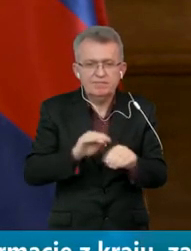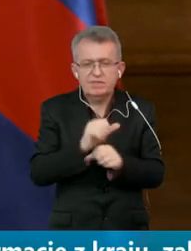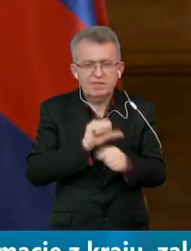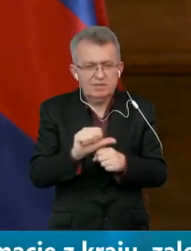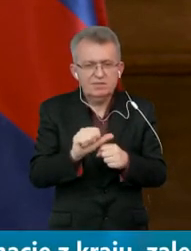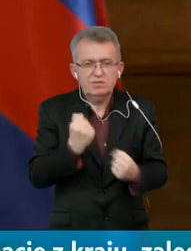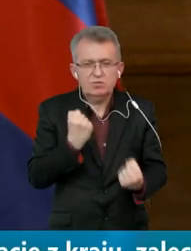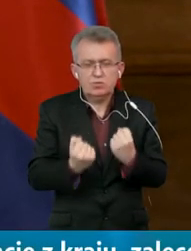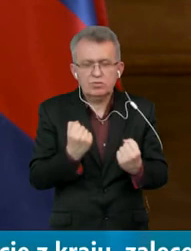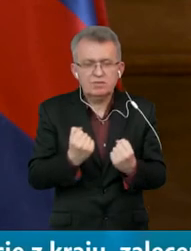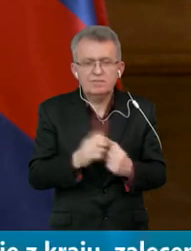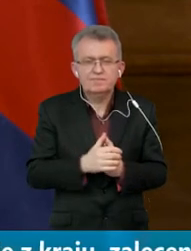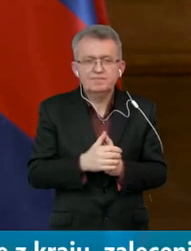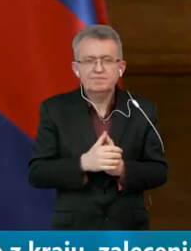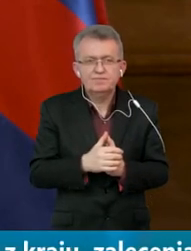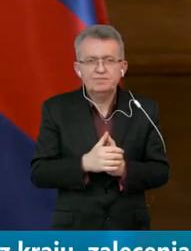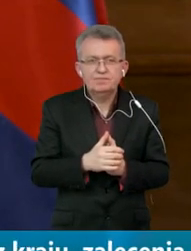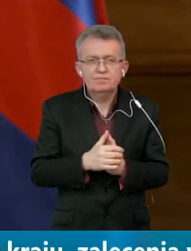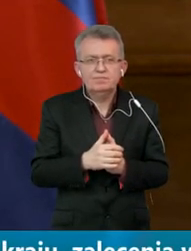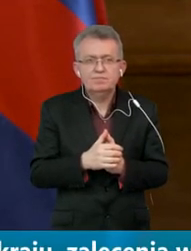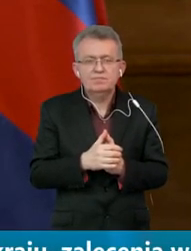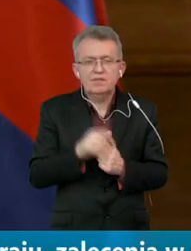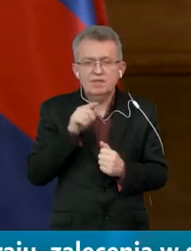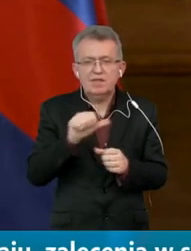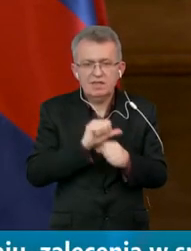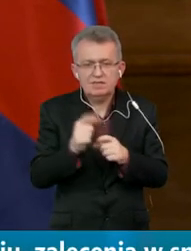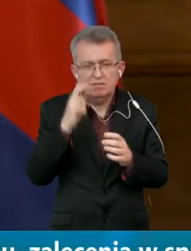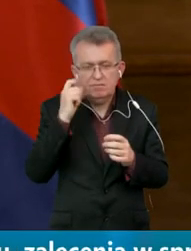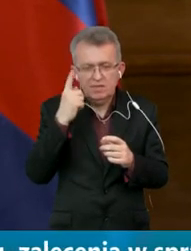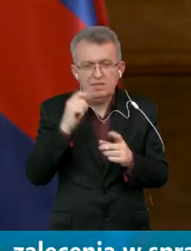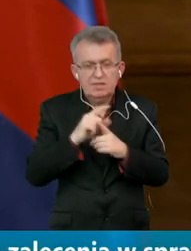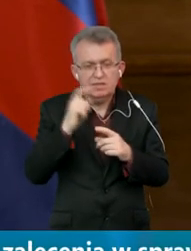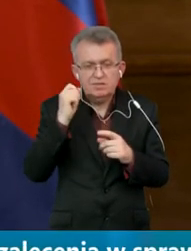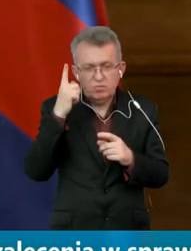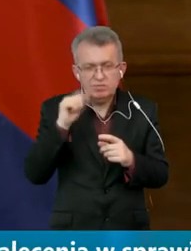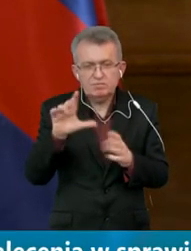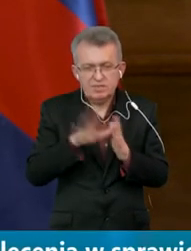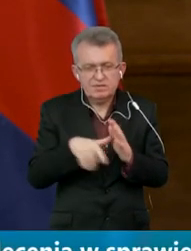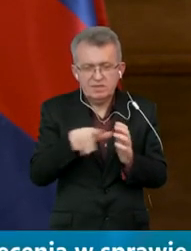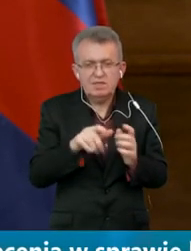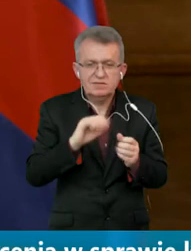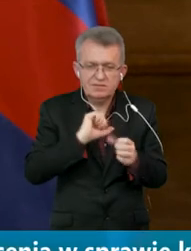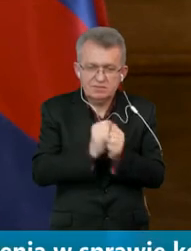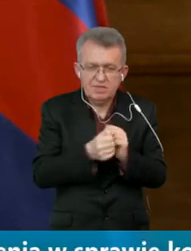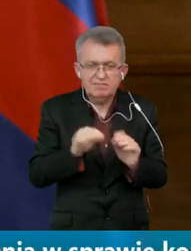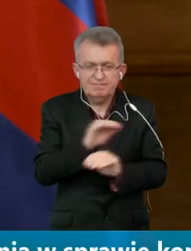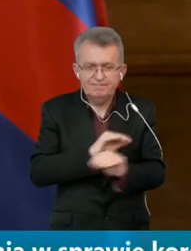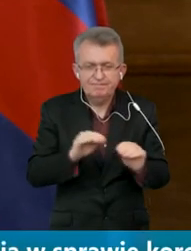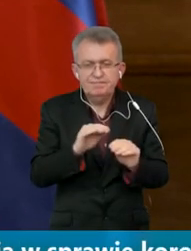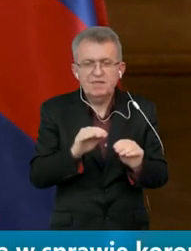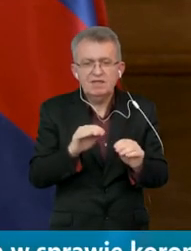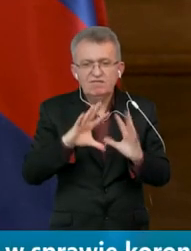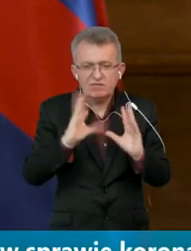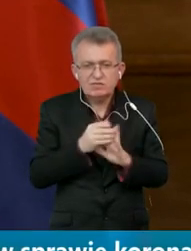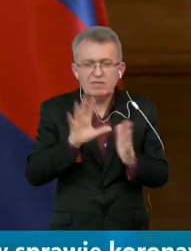bardzo niekorzystne. Więc taka jest idea, filozofia dokonywania zmian. Zresztą